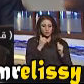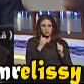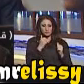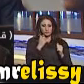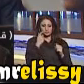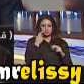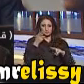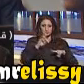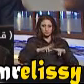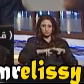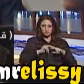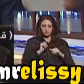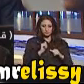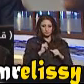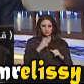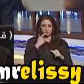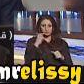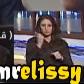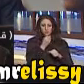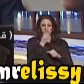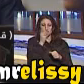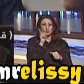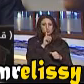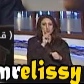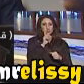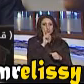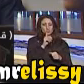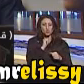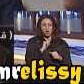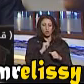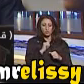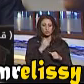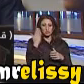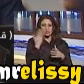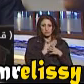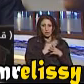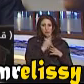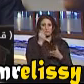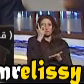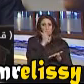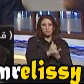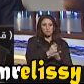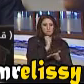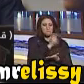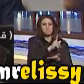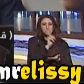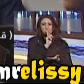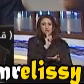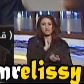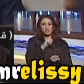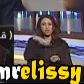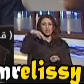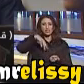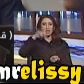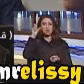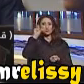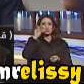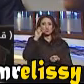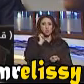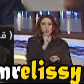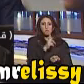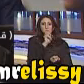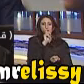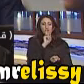أبو حماد التعليمية المضربين عن الطعام من يوم الاثنين اللي فات عشان مرتباتهم ما تصرفتش من 8 شهور.